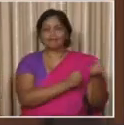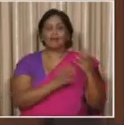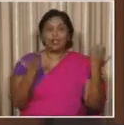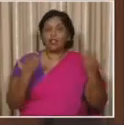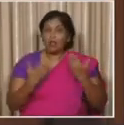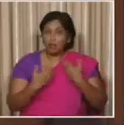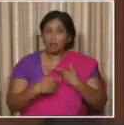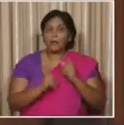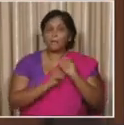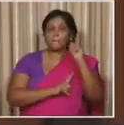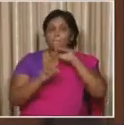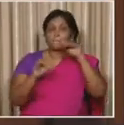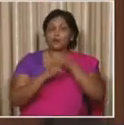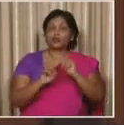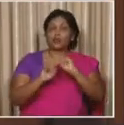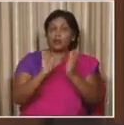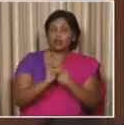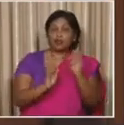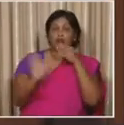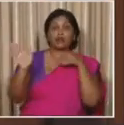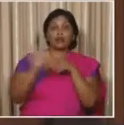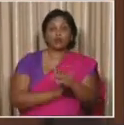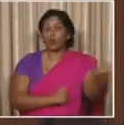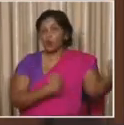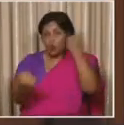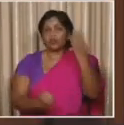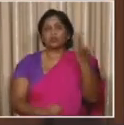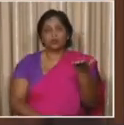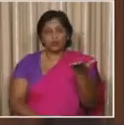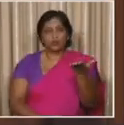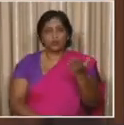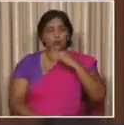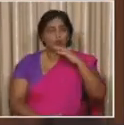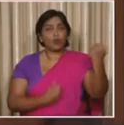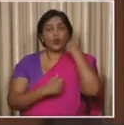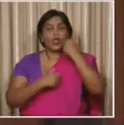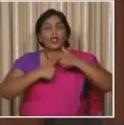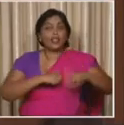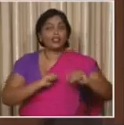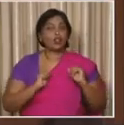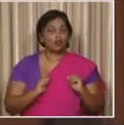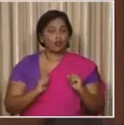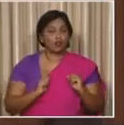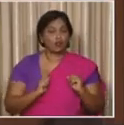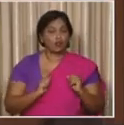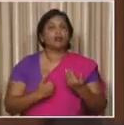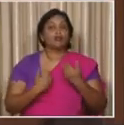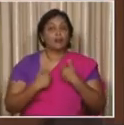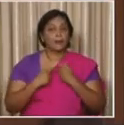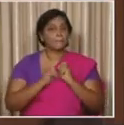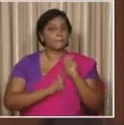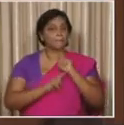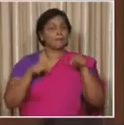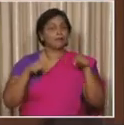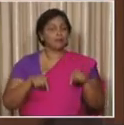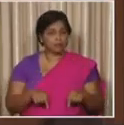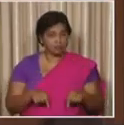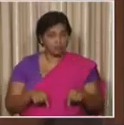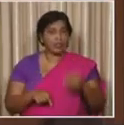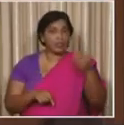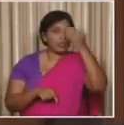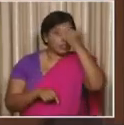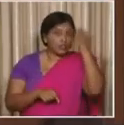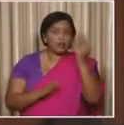මට ඒ පාර්ලිමේන්තුවේ අගමැතිතුමාගේ කාර්යාලය ඇතුලේ පහර දෙනවා ඒ පහර දීමට හේතුව මොකද්ද මම මේ පාර්ලිමේන්තුවේ